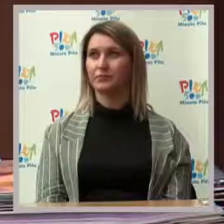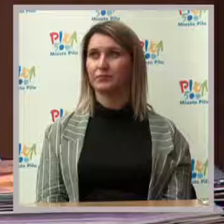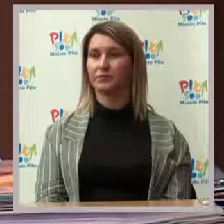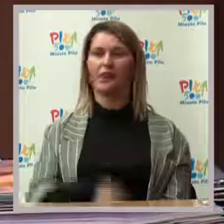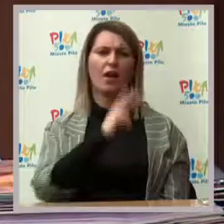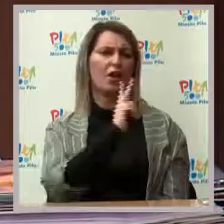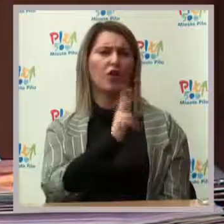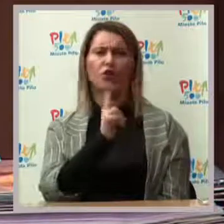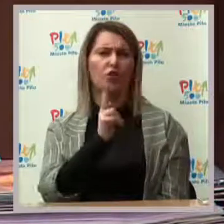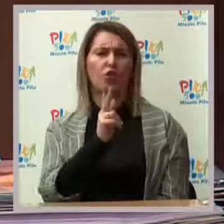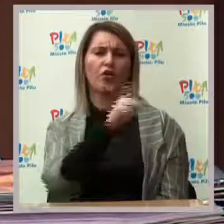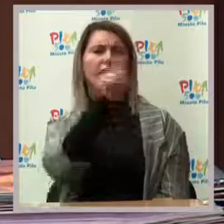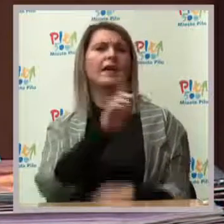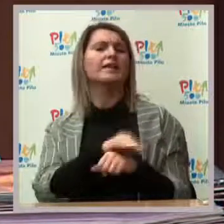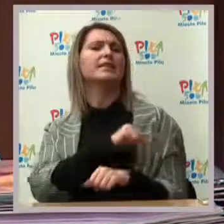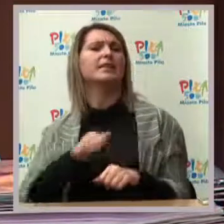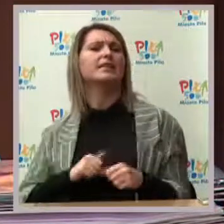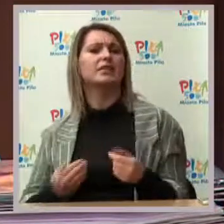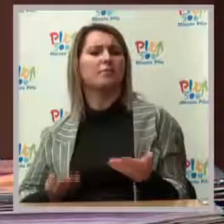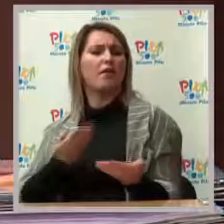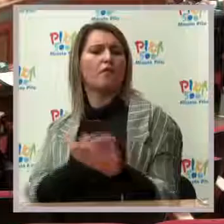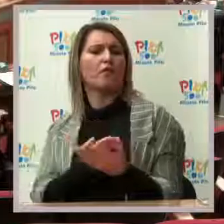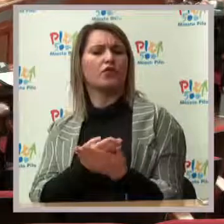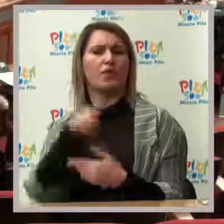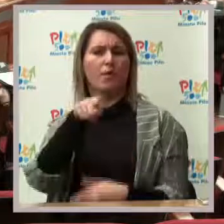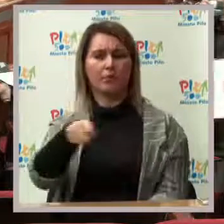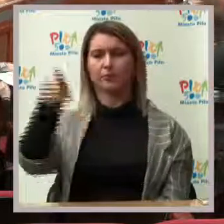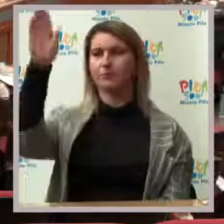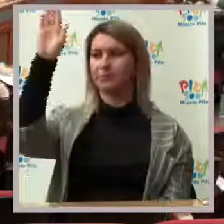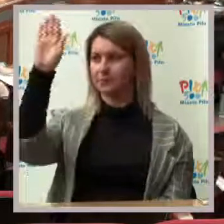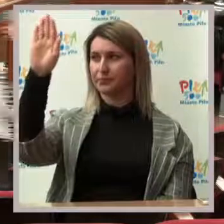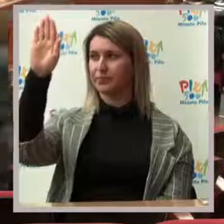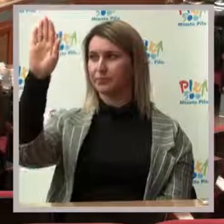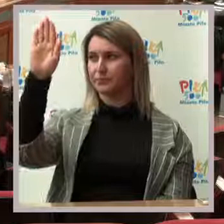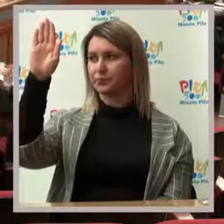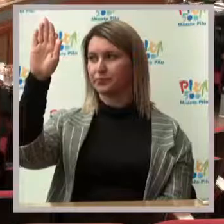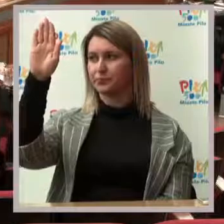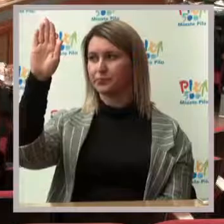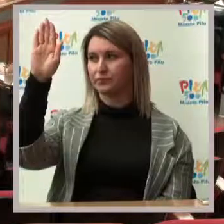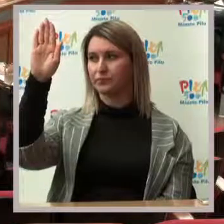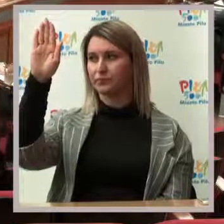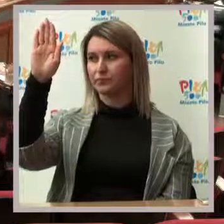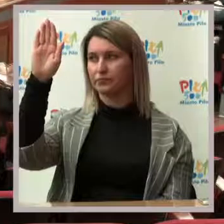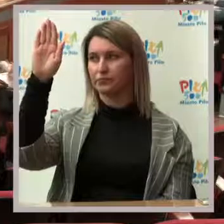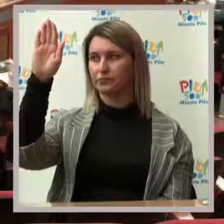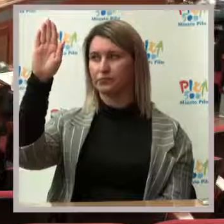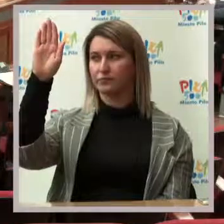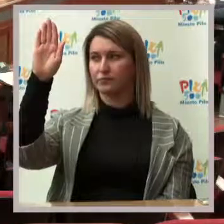Kto z Państwa radnych jest za wnioskiem, proszę o podniesienie ręki i naciśnięcie przycisku.